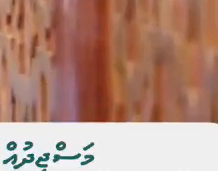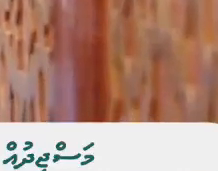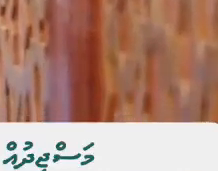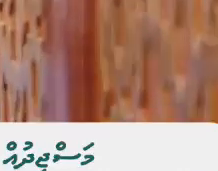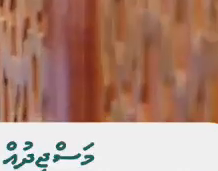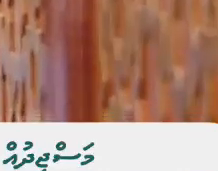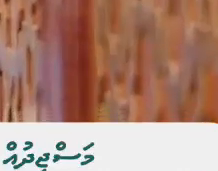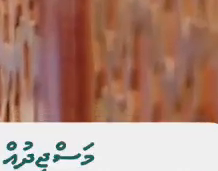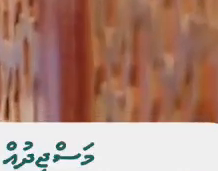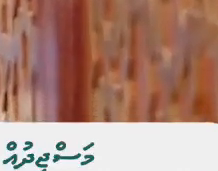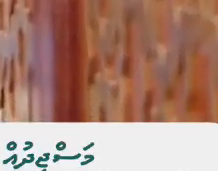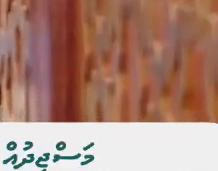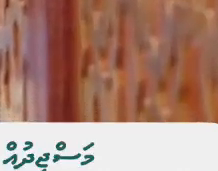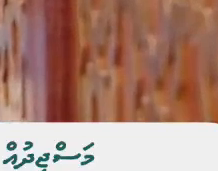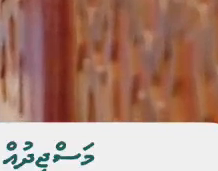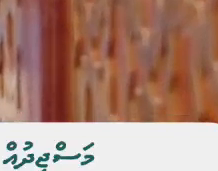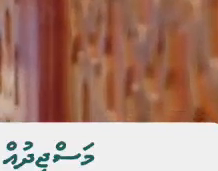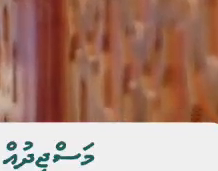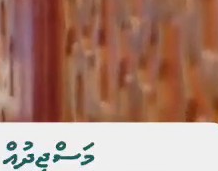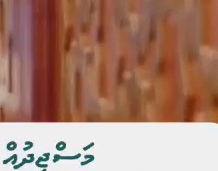إله إلا